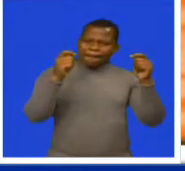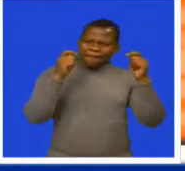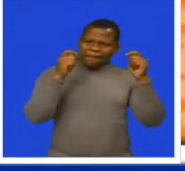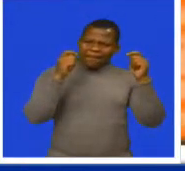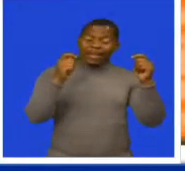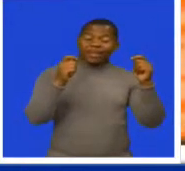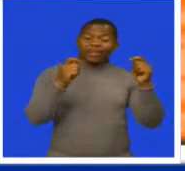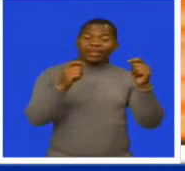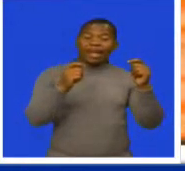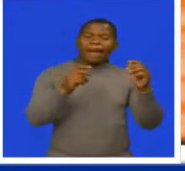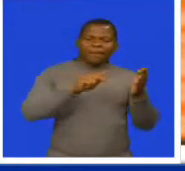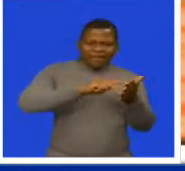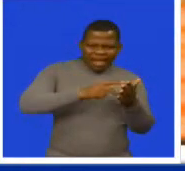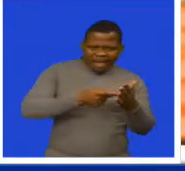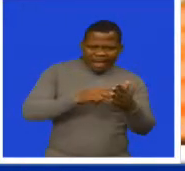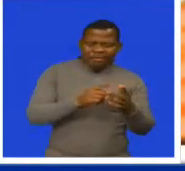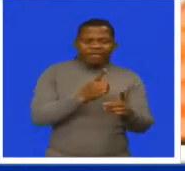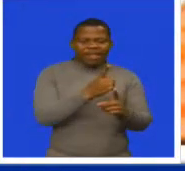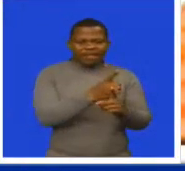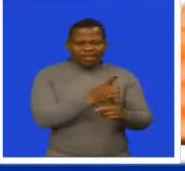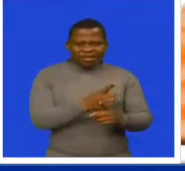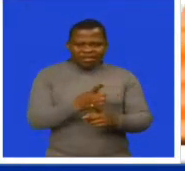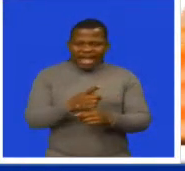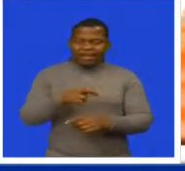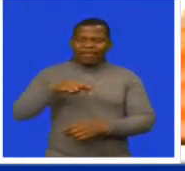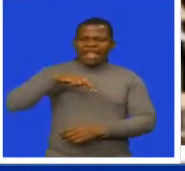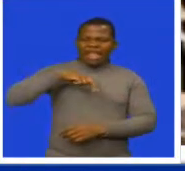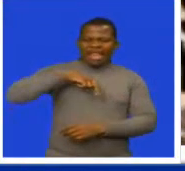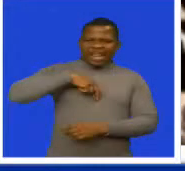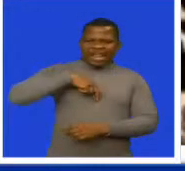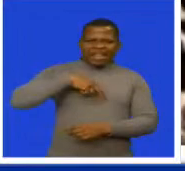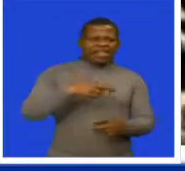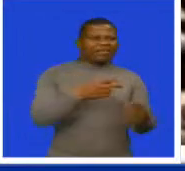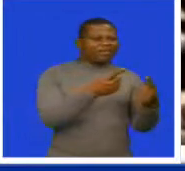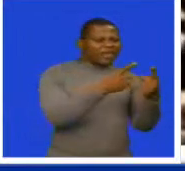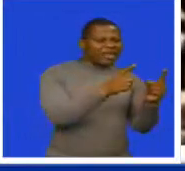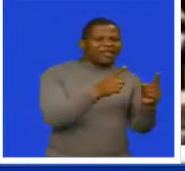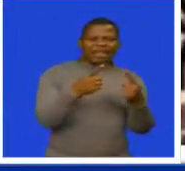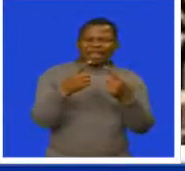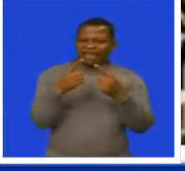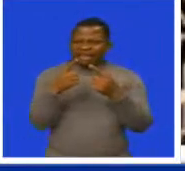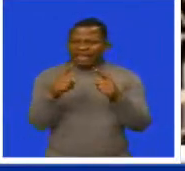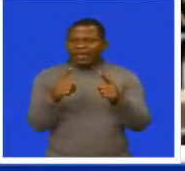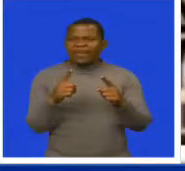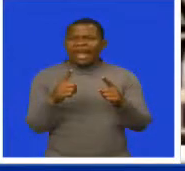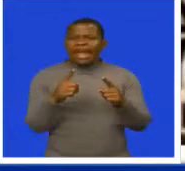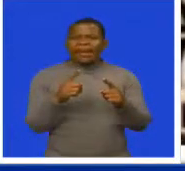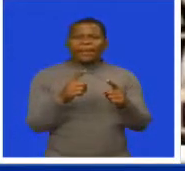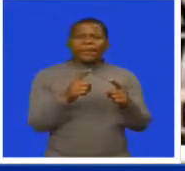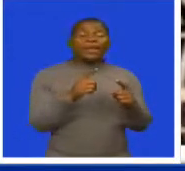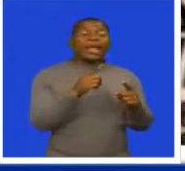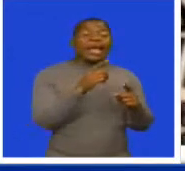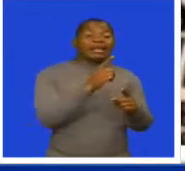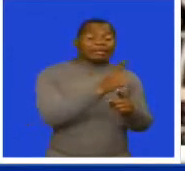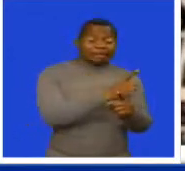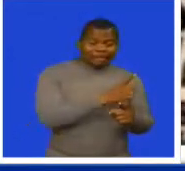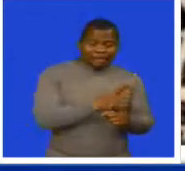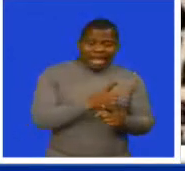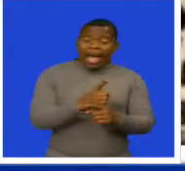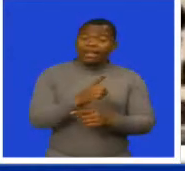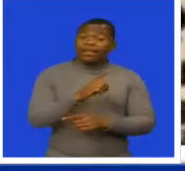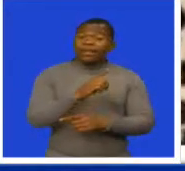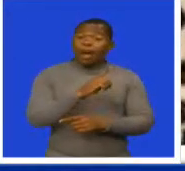liyahlala emshadweni lihlukubetekile ngenxa yokuthi likholelwa kuthi inkolo yabo ayikuvumi kwehlukana. Mpendulo